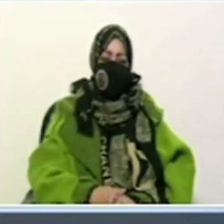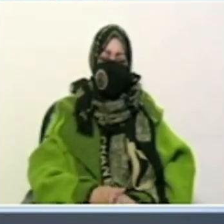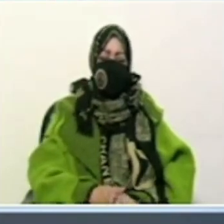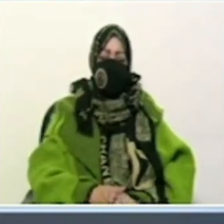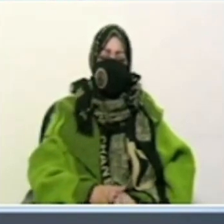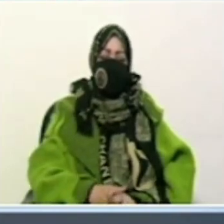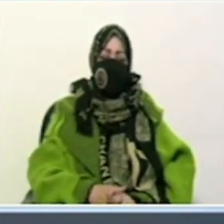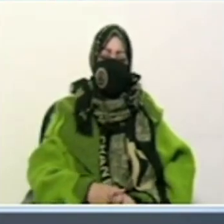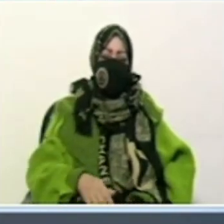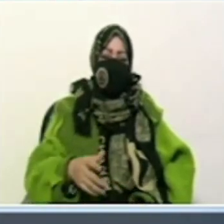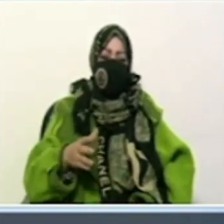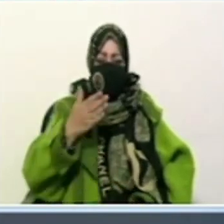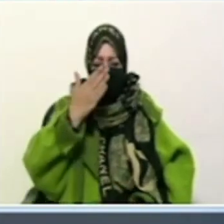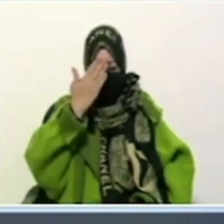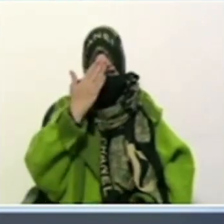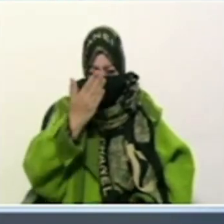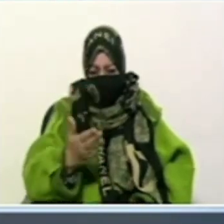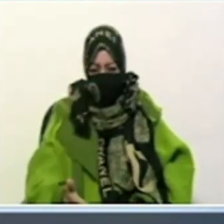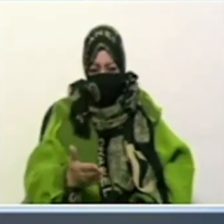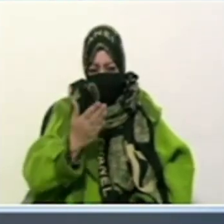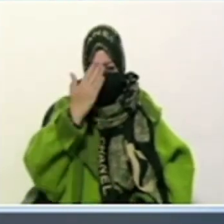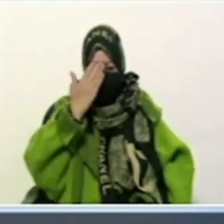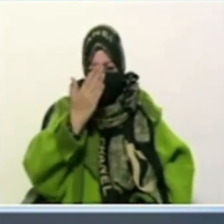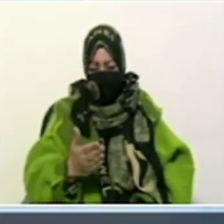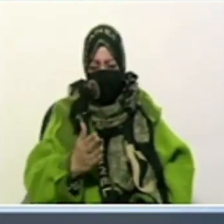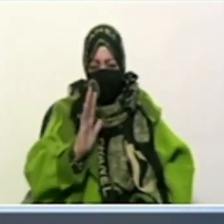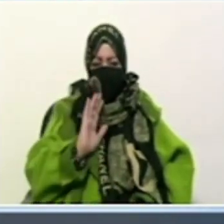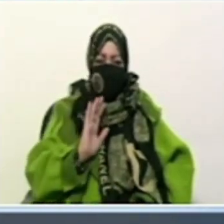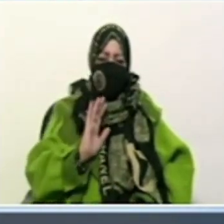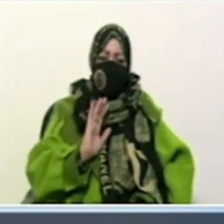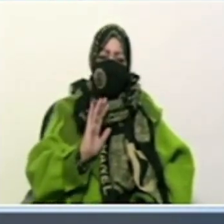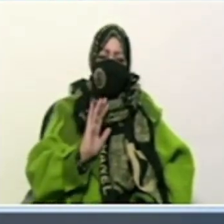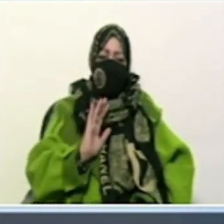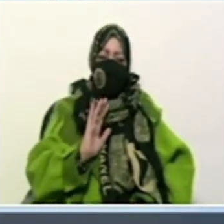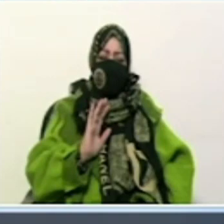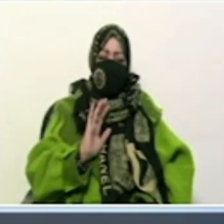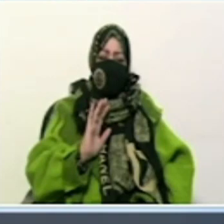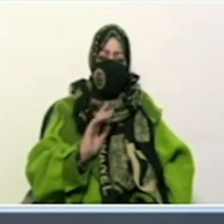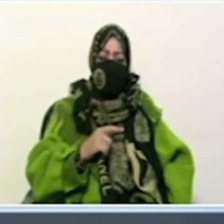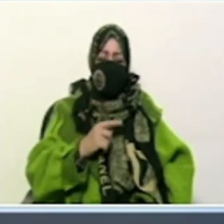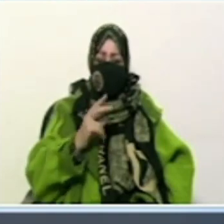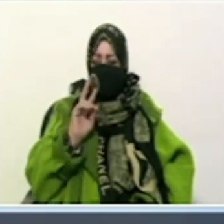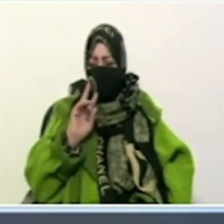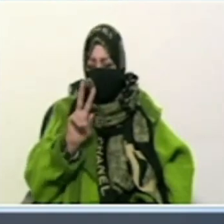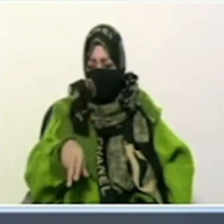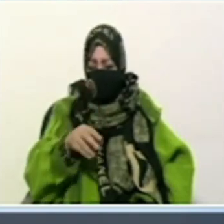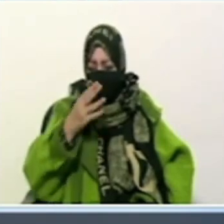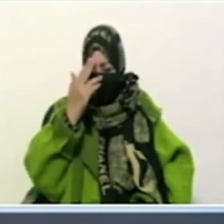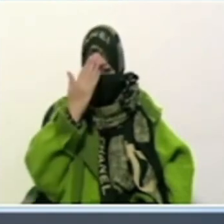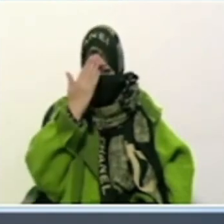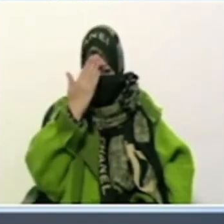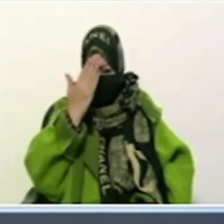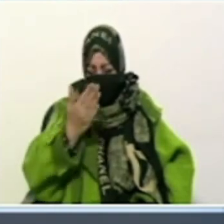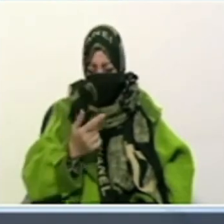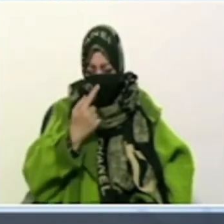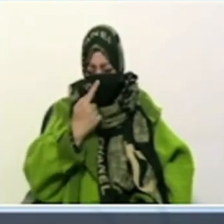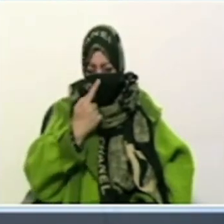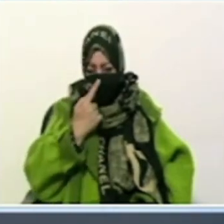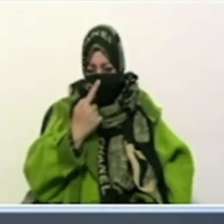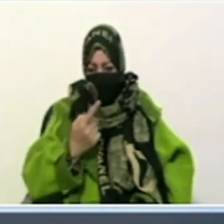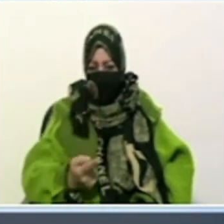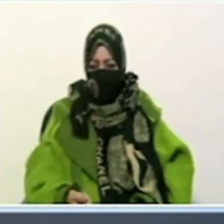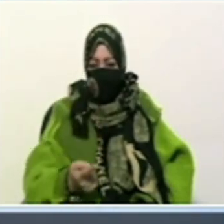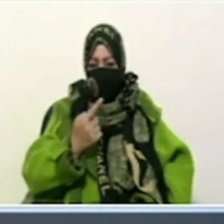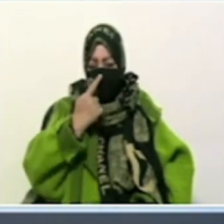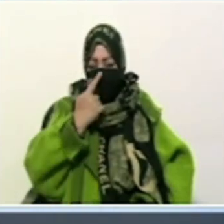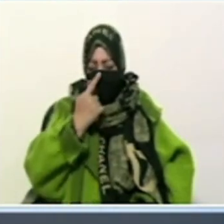والأنف إلى موضع السجود فقط دون أن يلامس موضع السجود فتصح